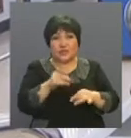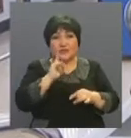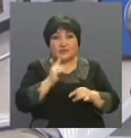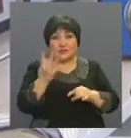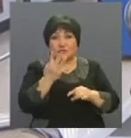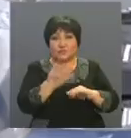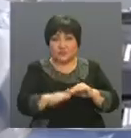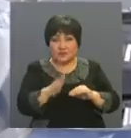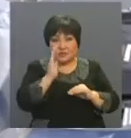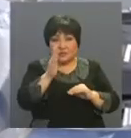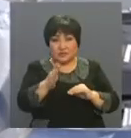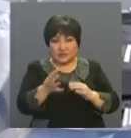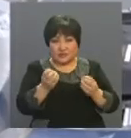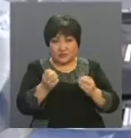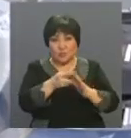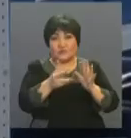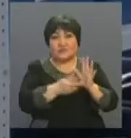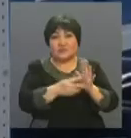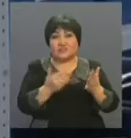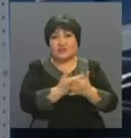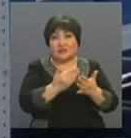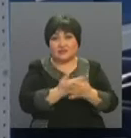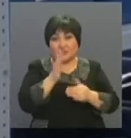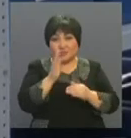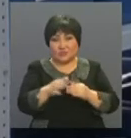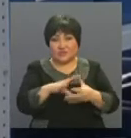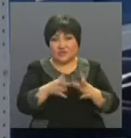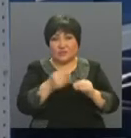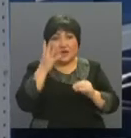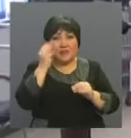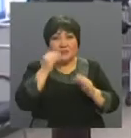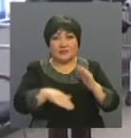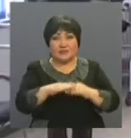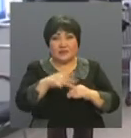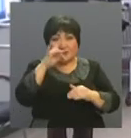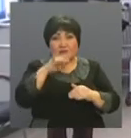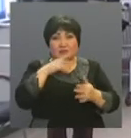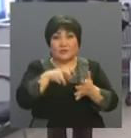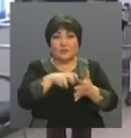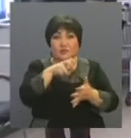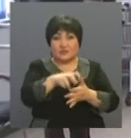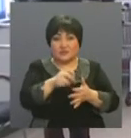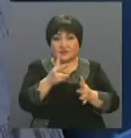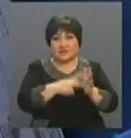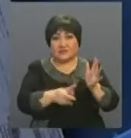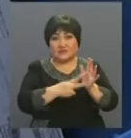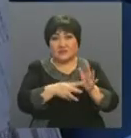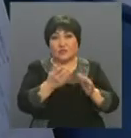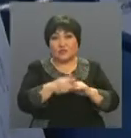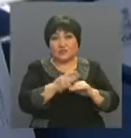Ал болашақта тағы 18-і жаңартылатын болады. Жалпы Алматыда Қазпоштаның 97 бөлімшесі, ал республика